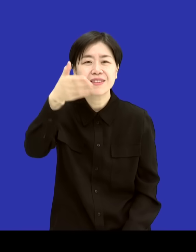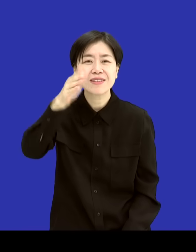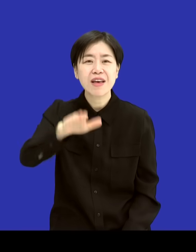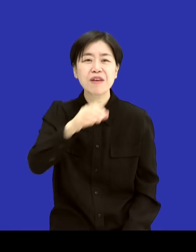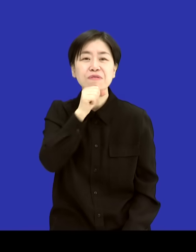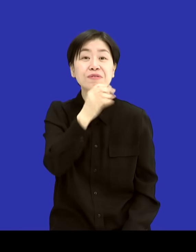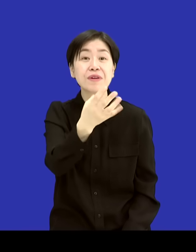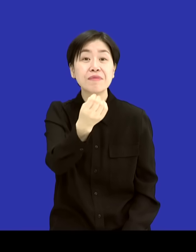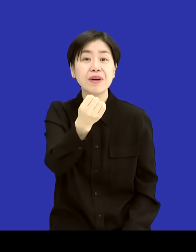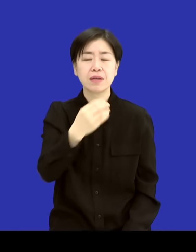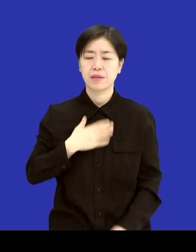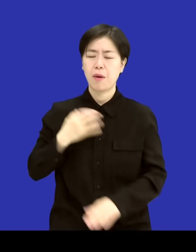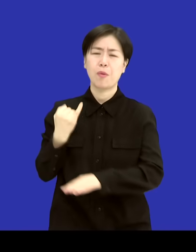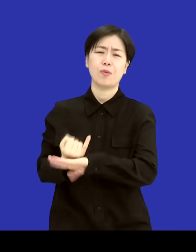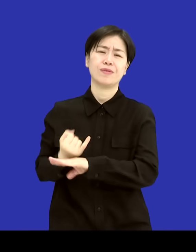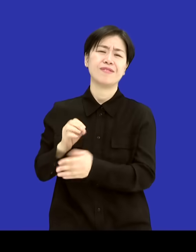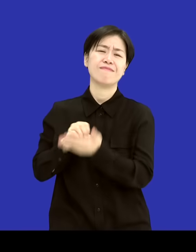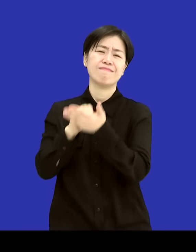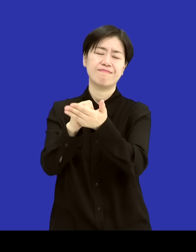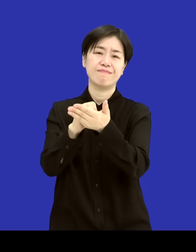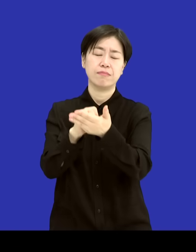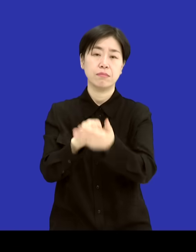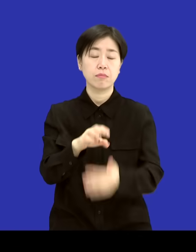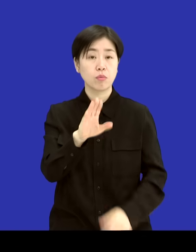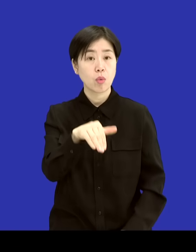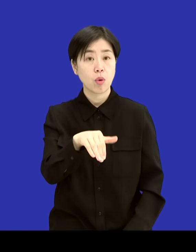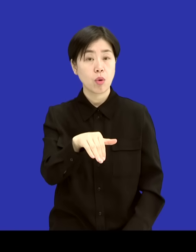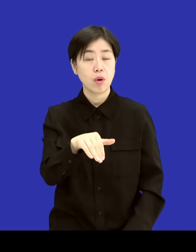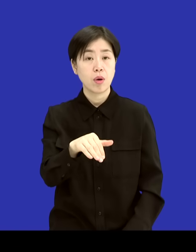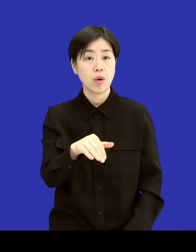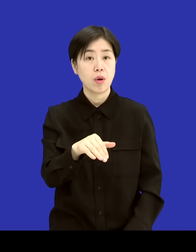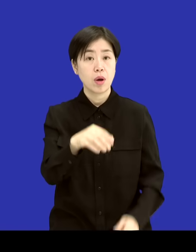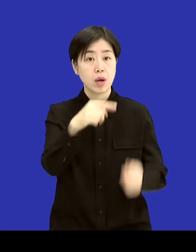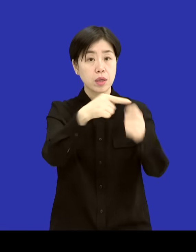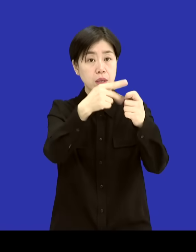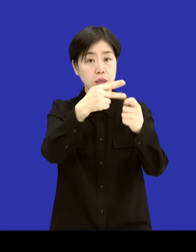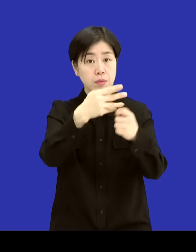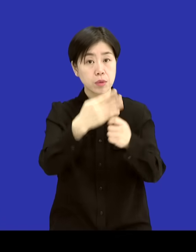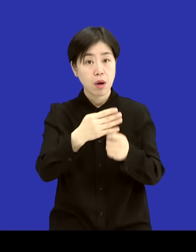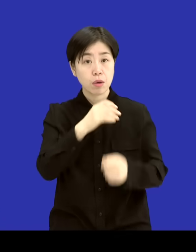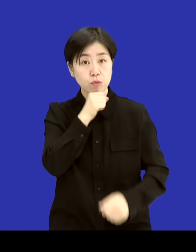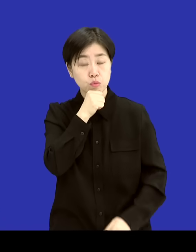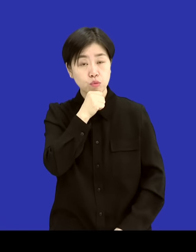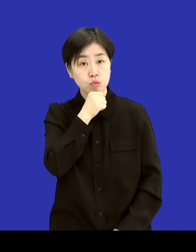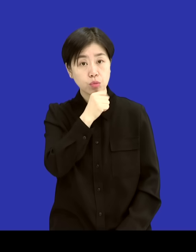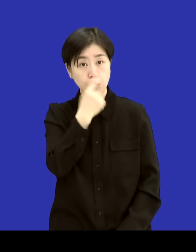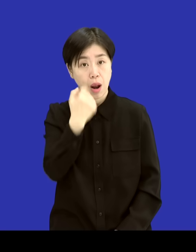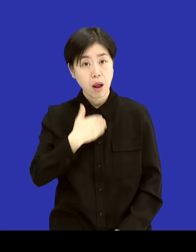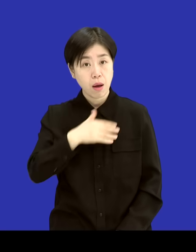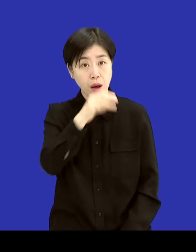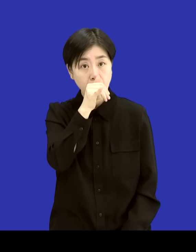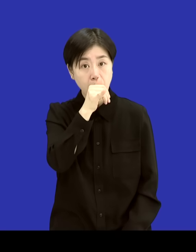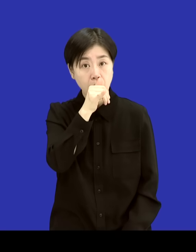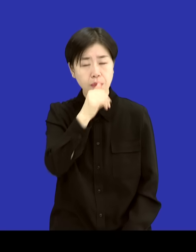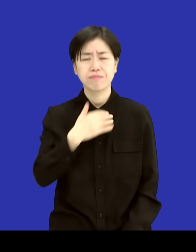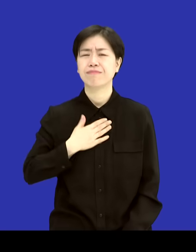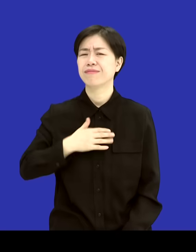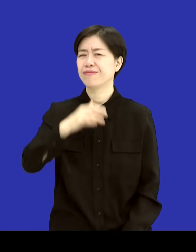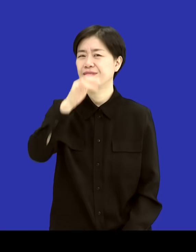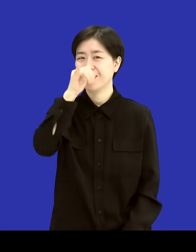저는 꼴등으로 몇 등으로 입학했는지 다 알아요? 그게 오. 어떻게 알 수 있냐면 예. 저희